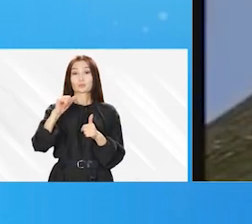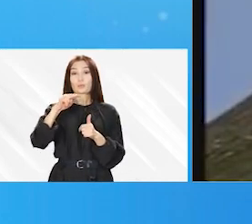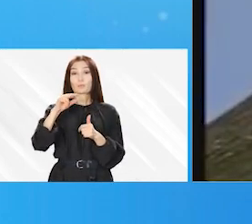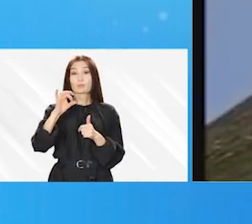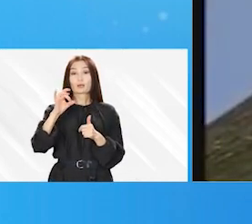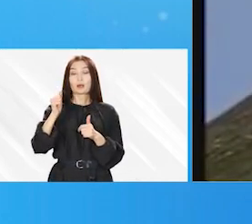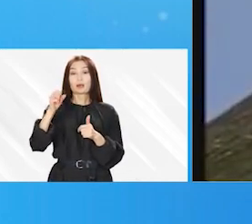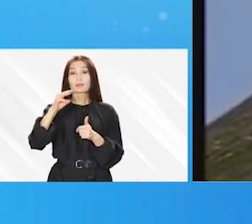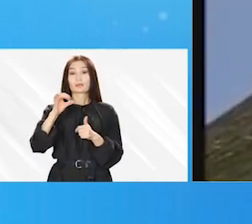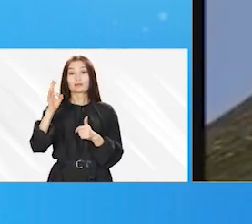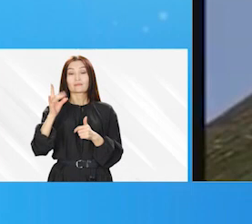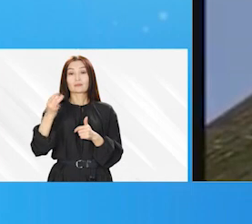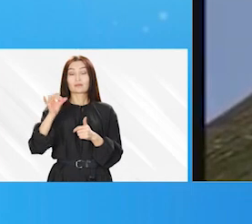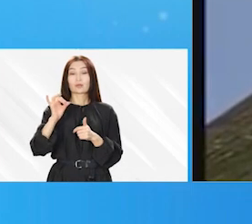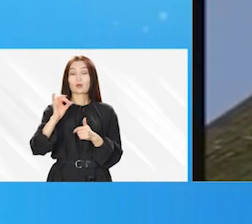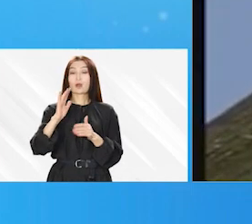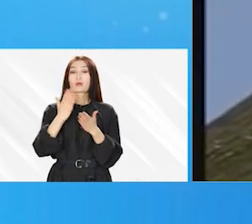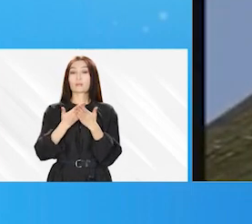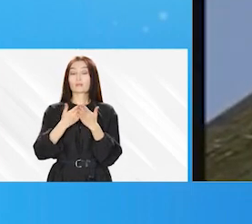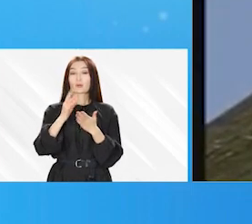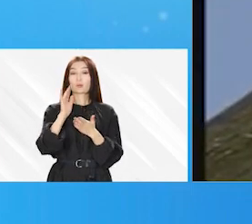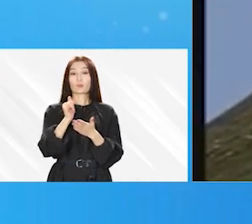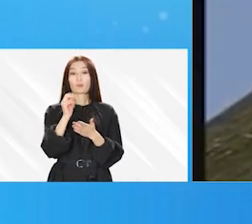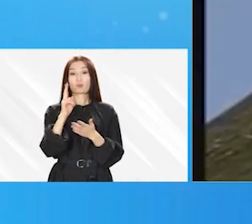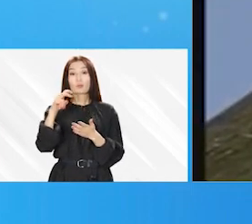как например у клёна американского